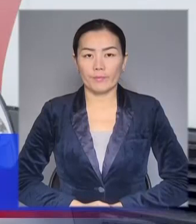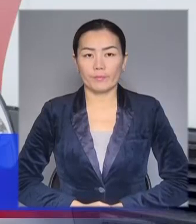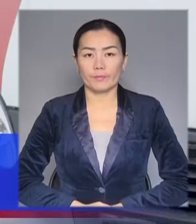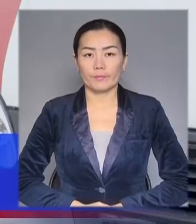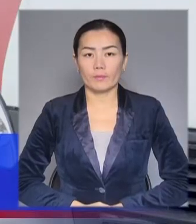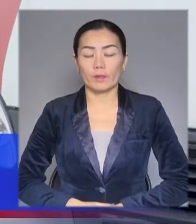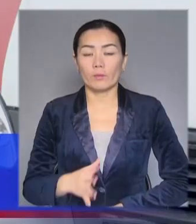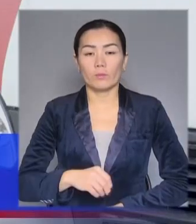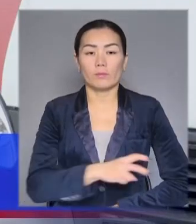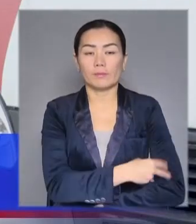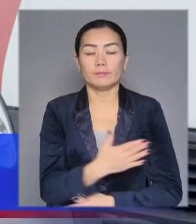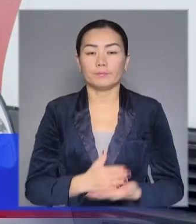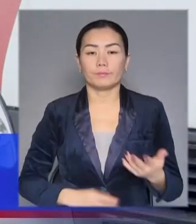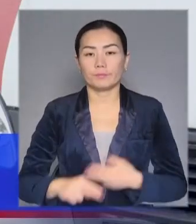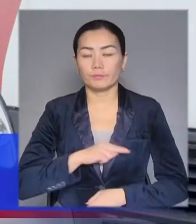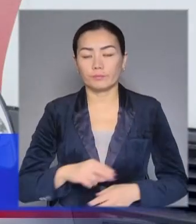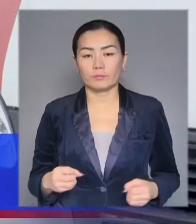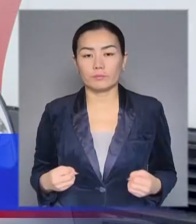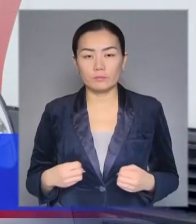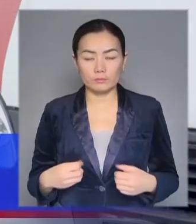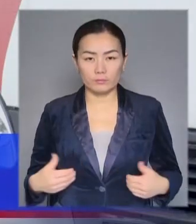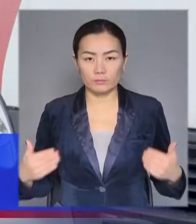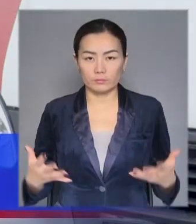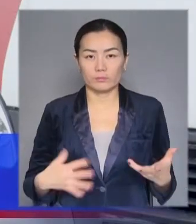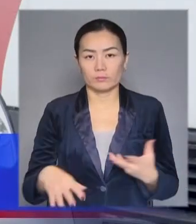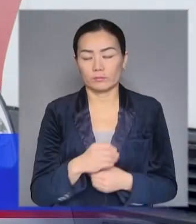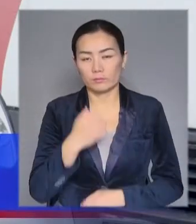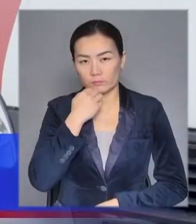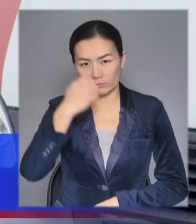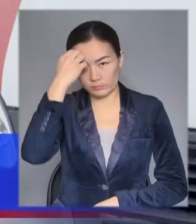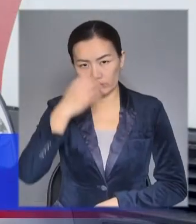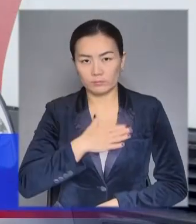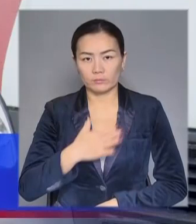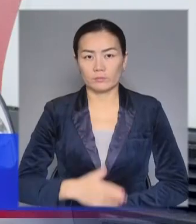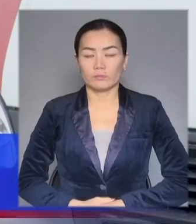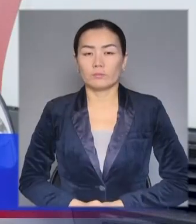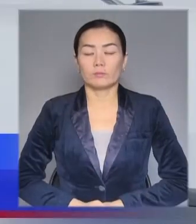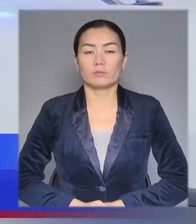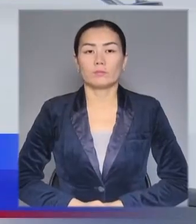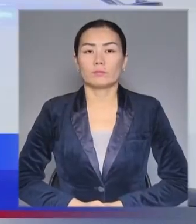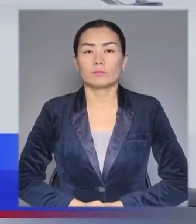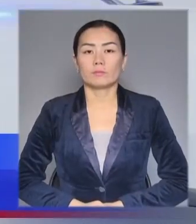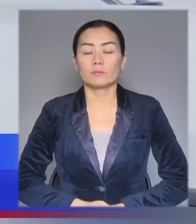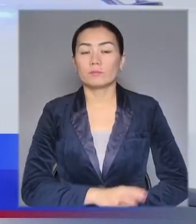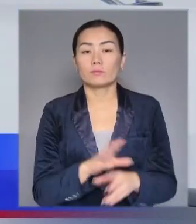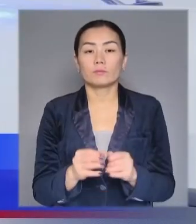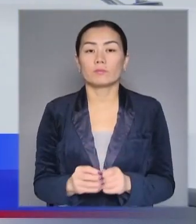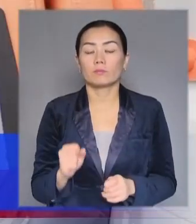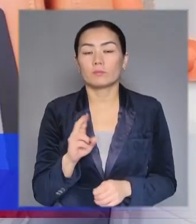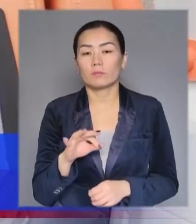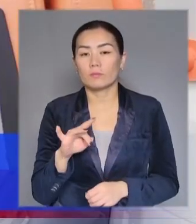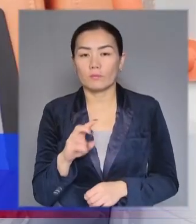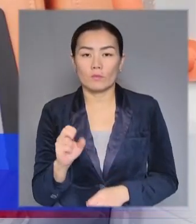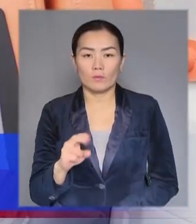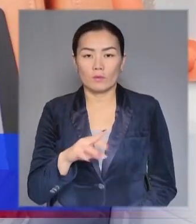Есқабылына барша медицина қызметкерлерінің атынан өзімнің шексіз алғысымды білдіремін. Осылай қолдау білдіріп отқанына. Жыл соңына дейін